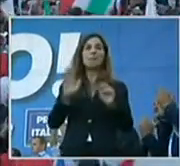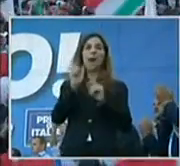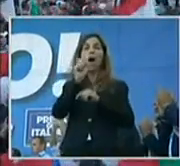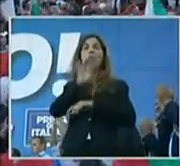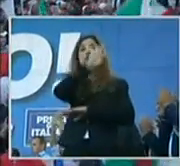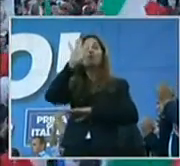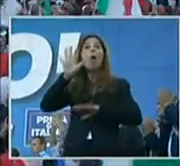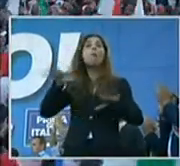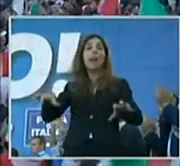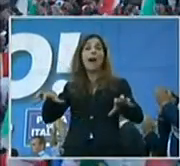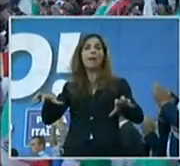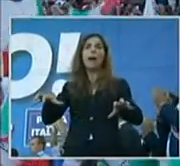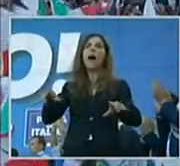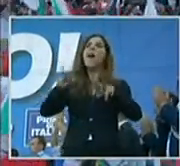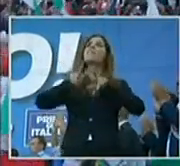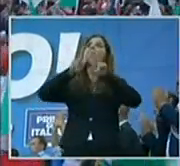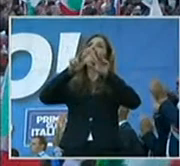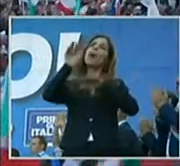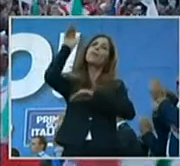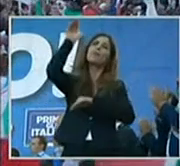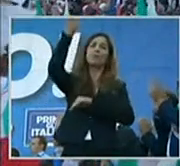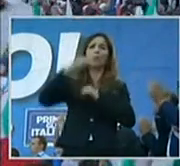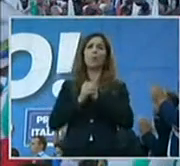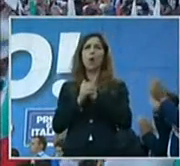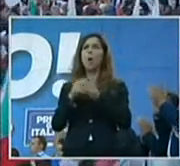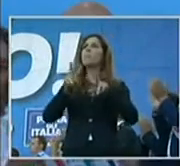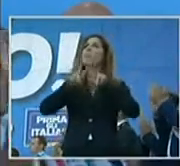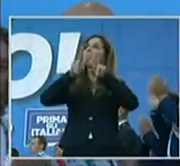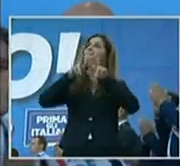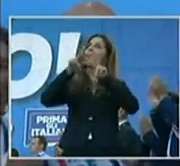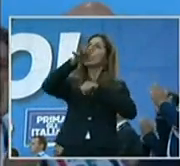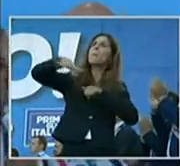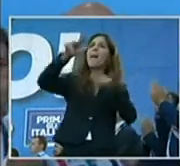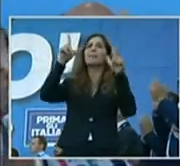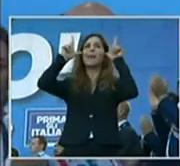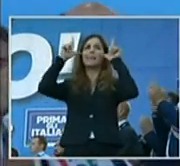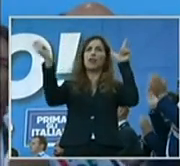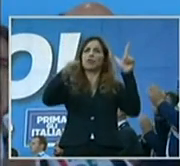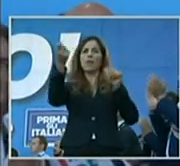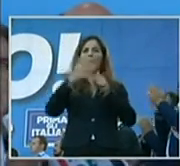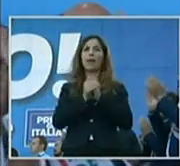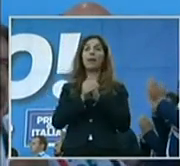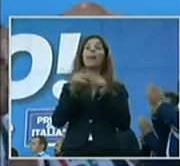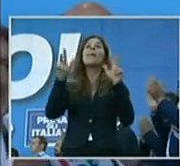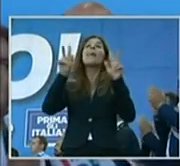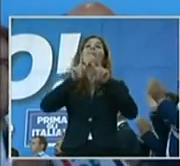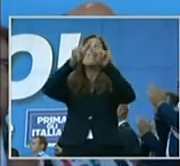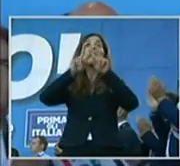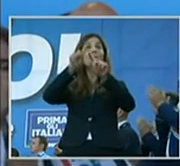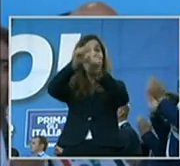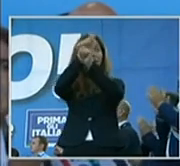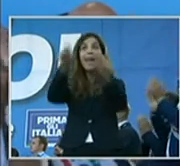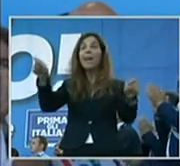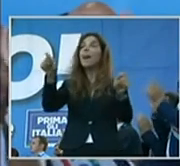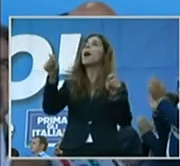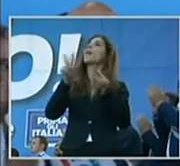sovrana. Viva il futuro, viva Piazza San Giovanni, viva la Lega, viva